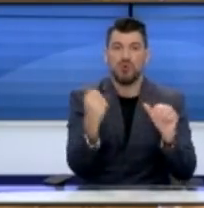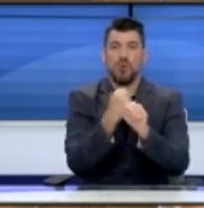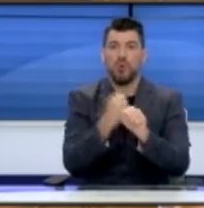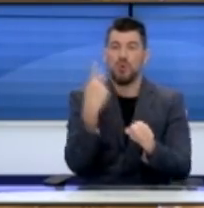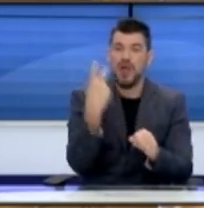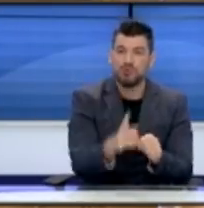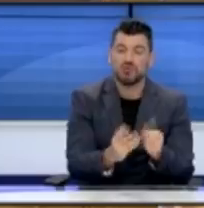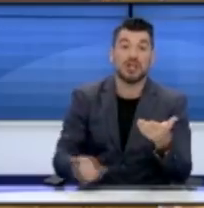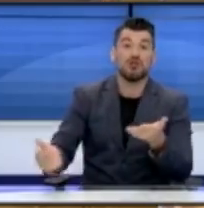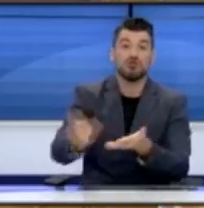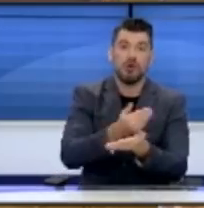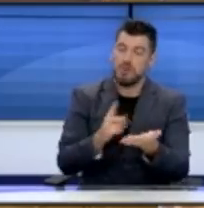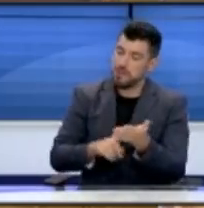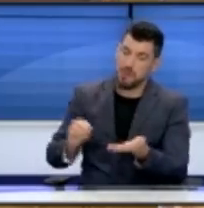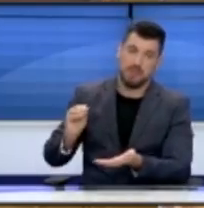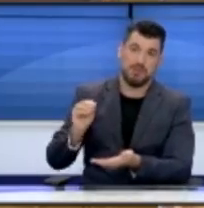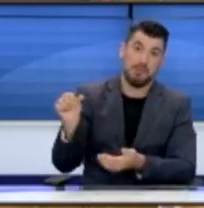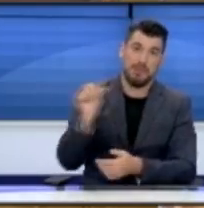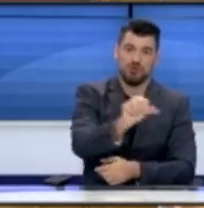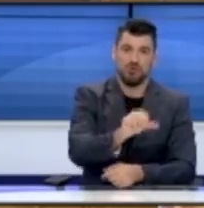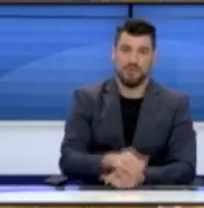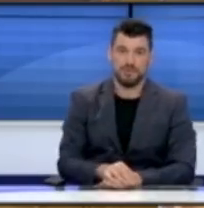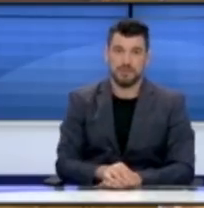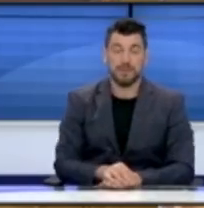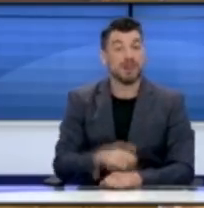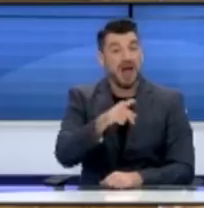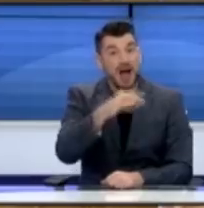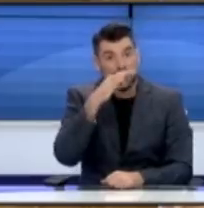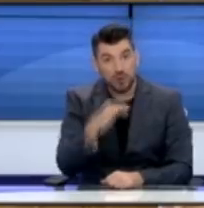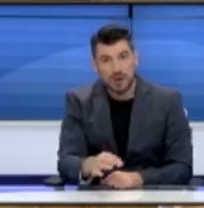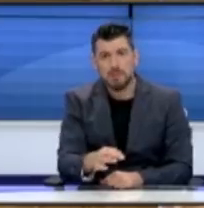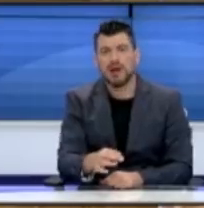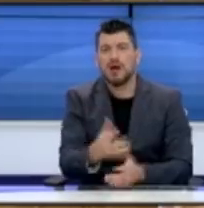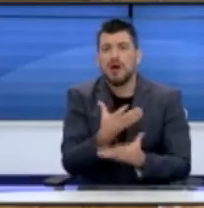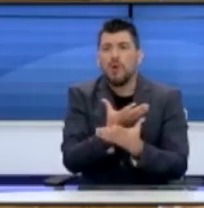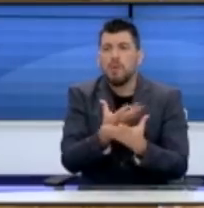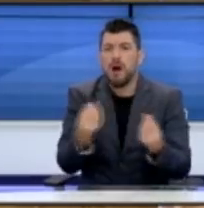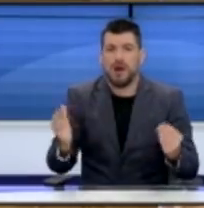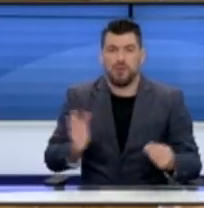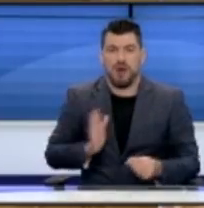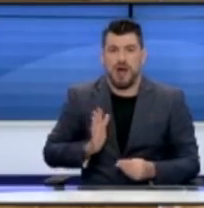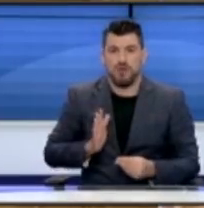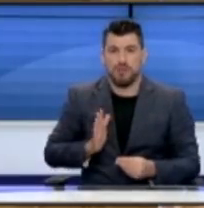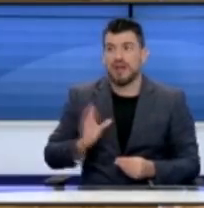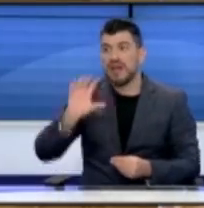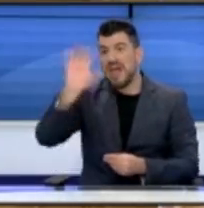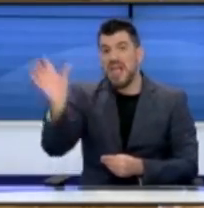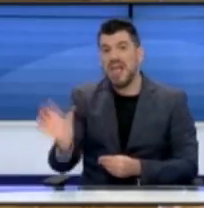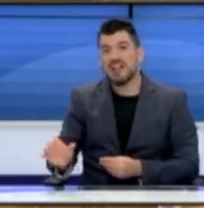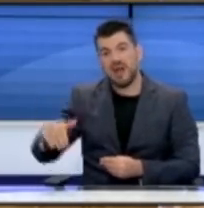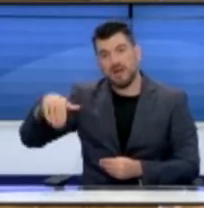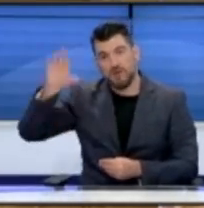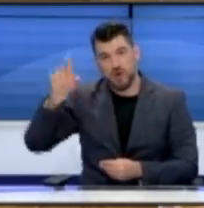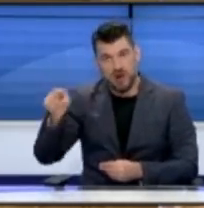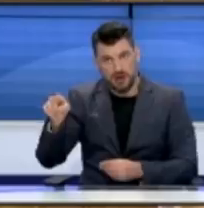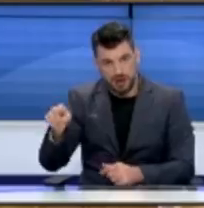το εισόδημά τους. Αυτό βροντοφώναξαν οι χιλιάδες κάτοικοι της Βόρειας Εύβοιας το Σάββατο στον κόμβο της Τροφιλιάς